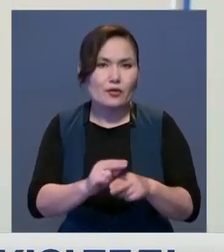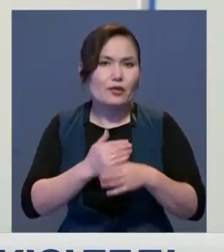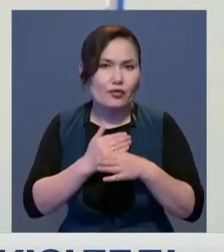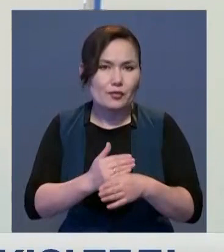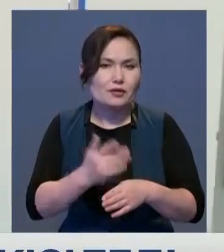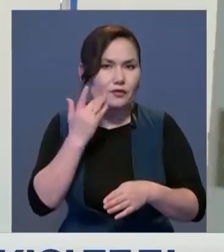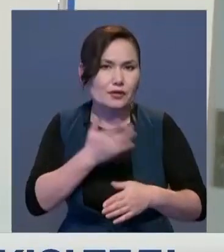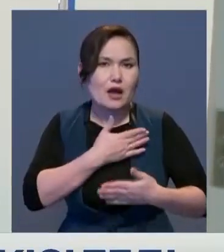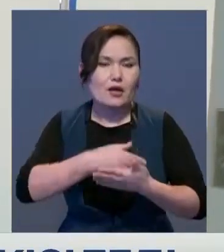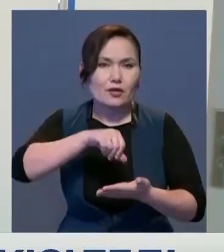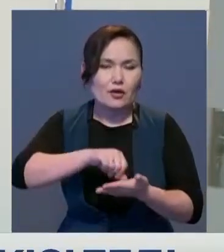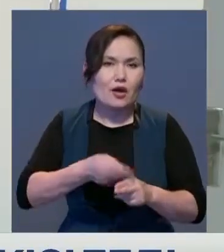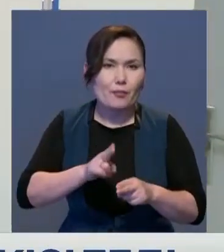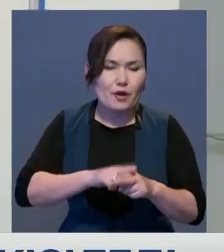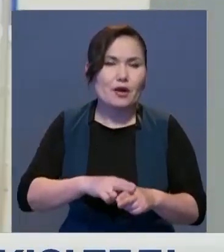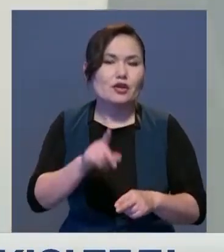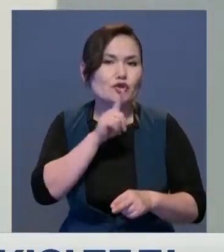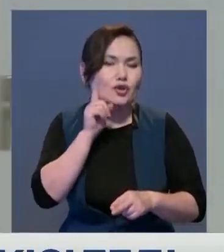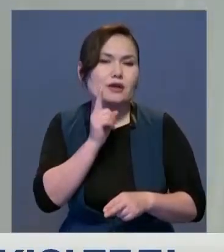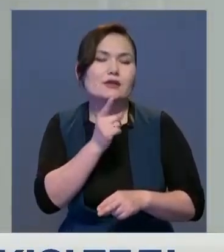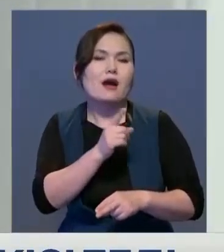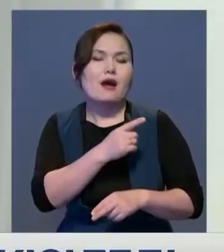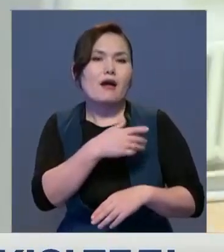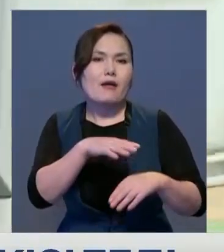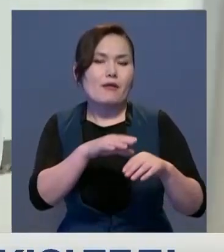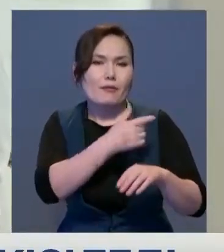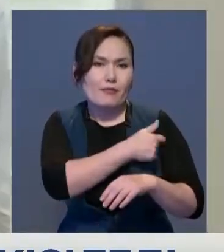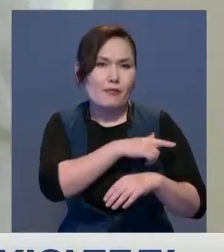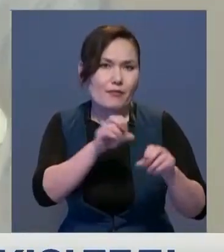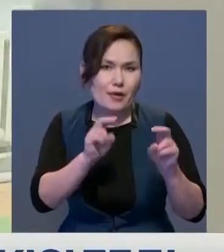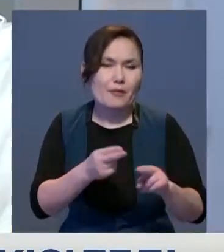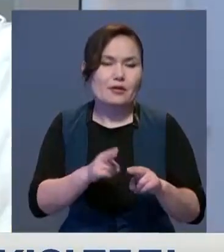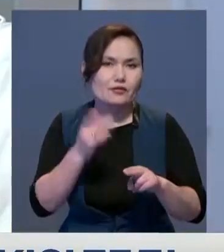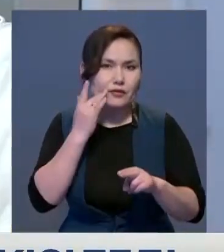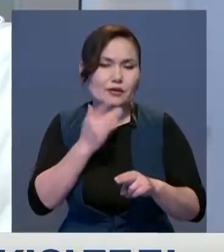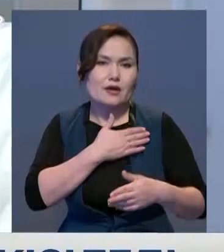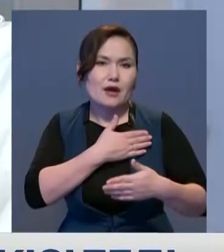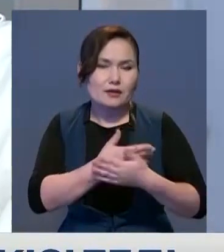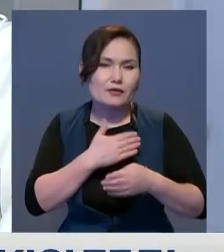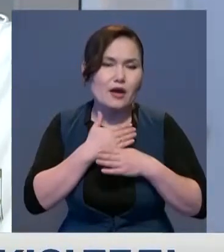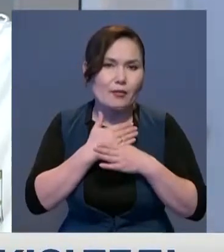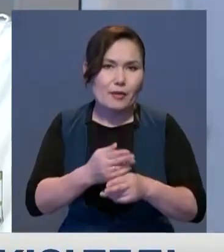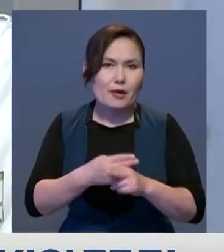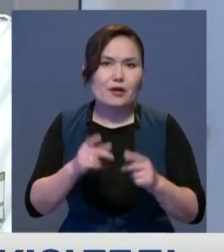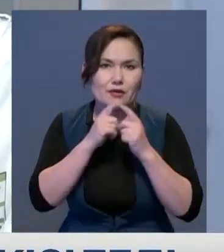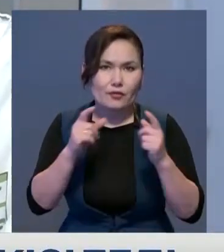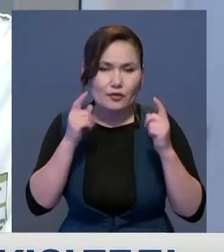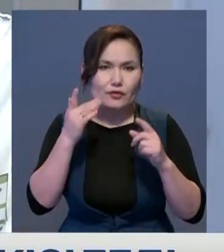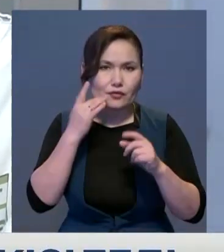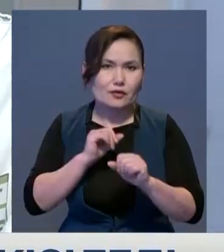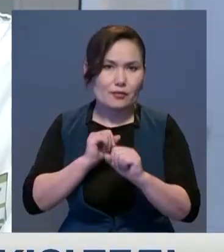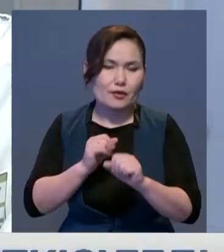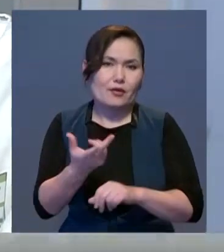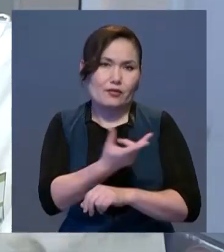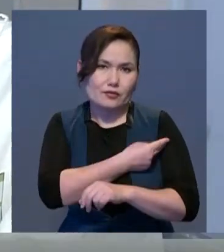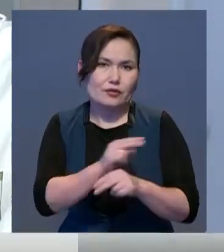де бас амандығын ұмытуға болмайды. Жас маман коронавирустан екпенің көмегімен қорғануды жөн көрді. Екпеден соң қолыма мына қағазды